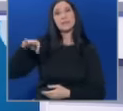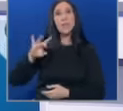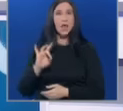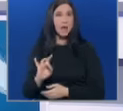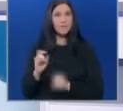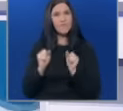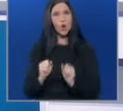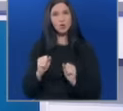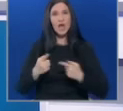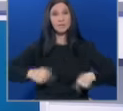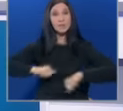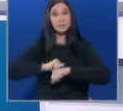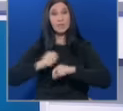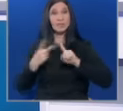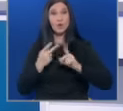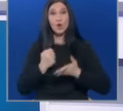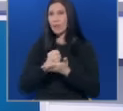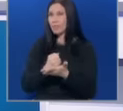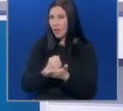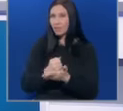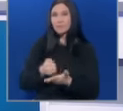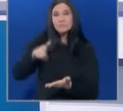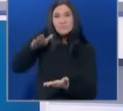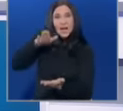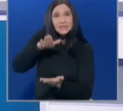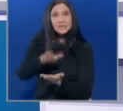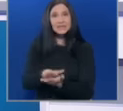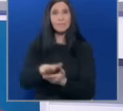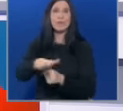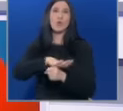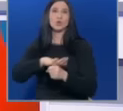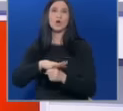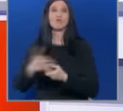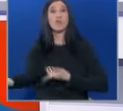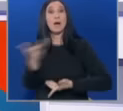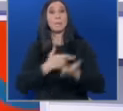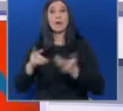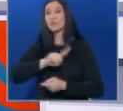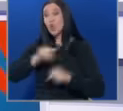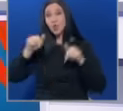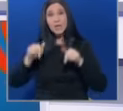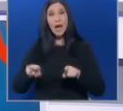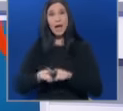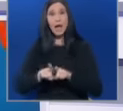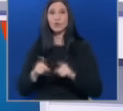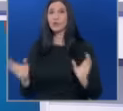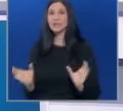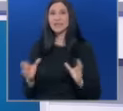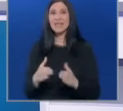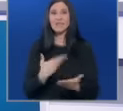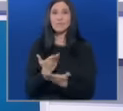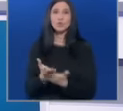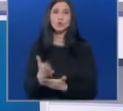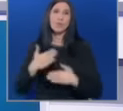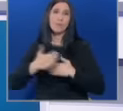Радев. Очаква се кабинетът с втория мандат да стъпи на основата на преговорите до сега, както и на състава на